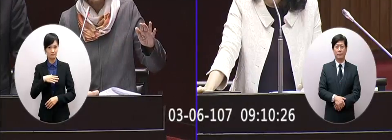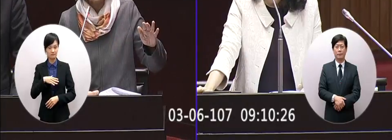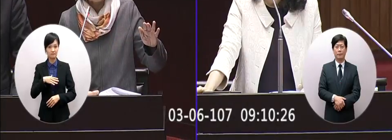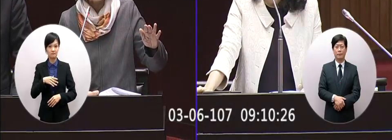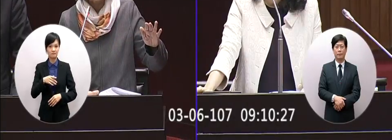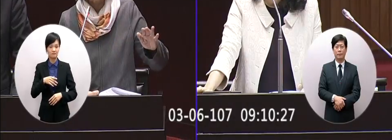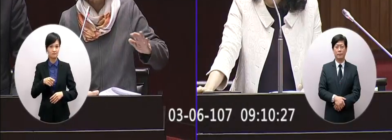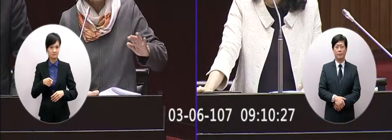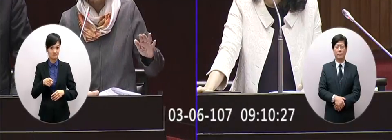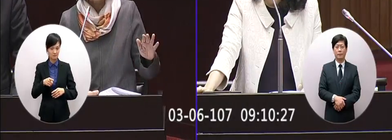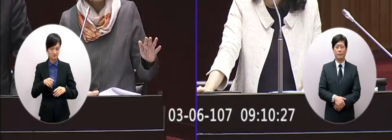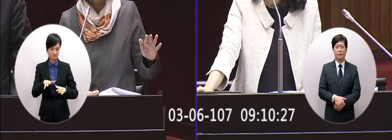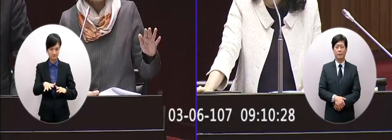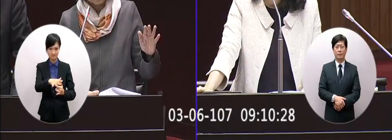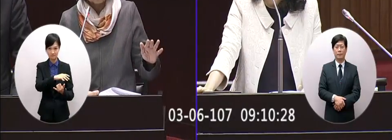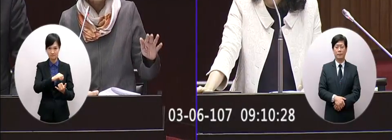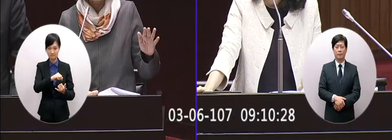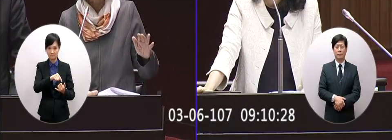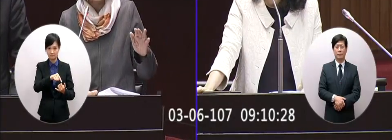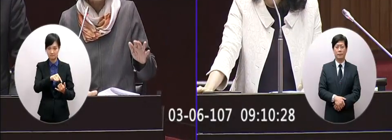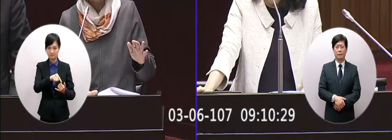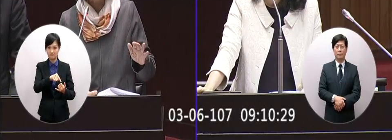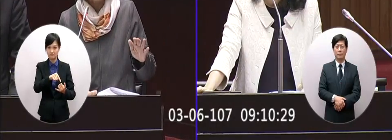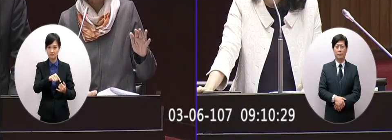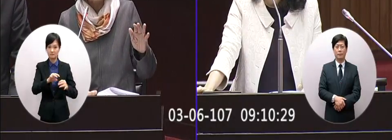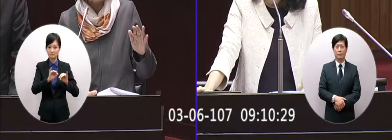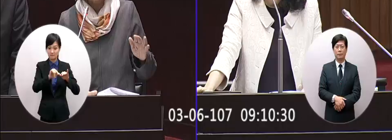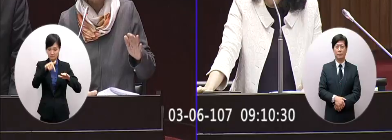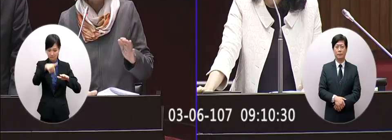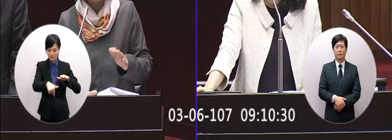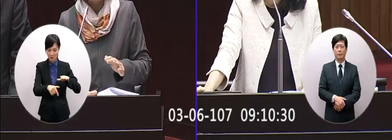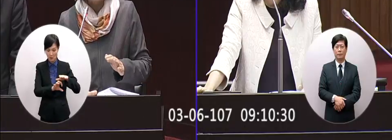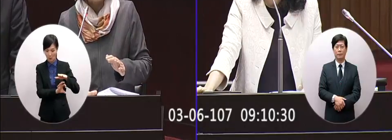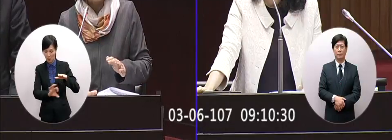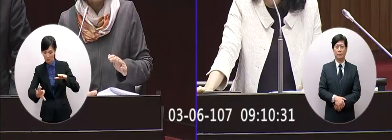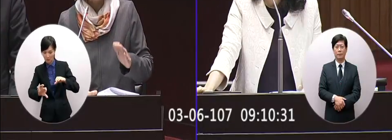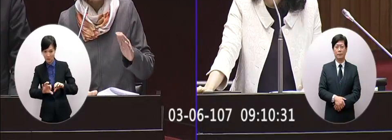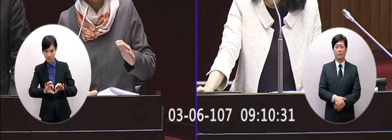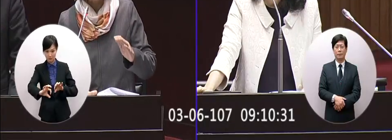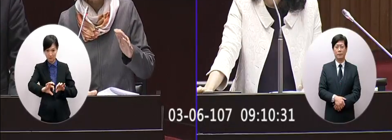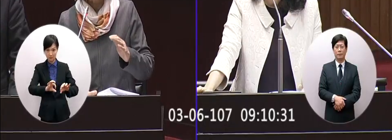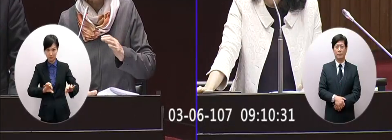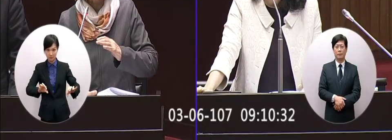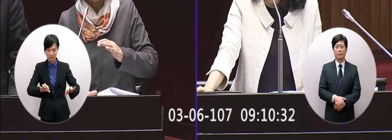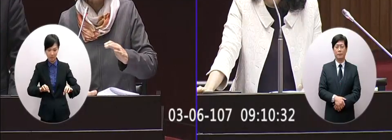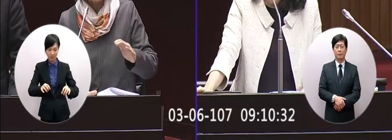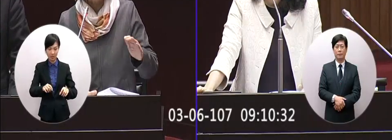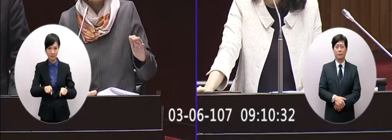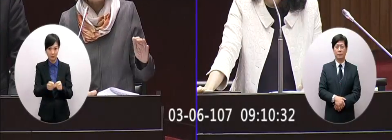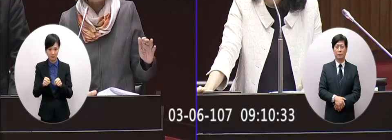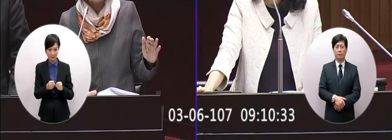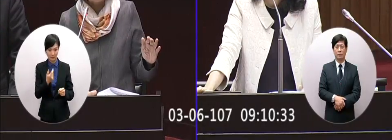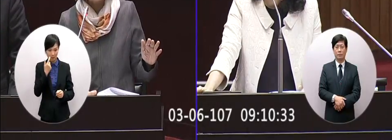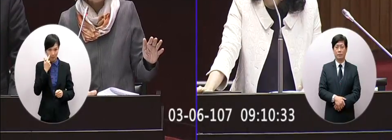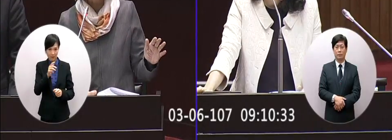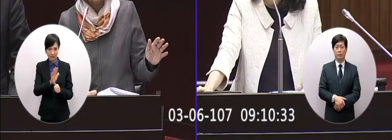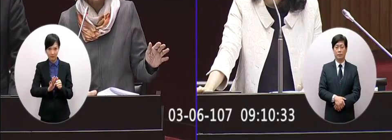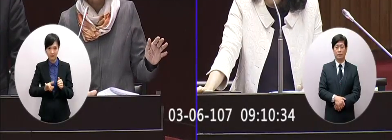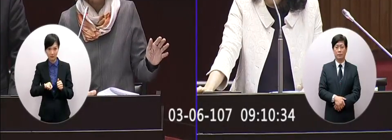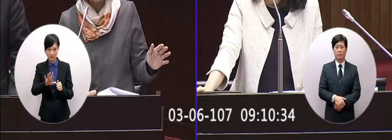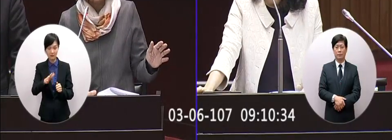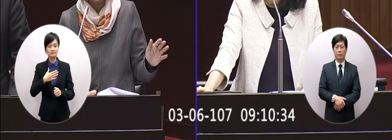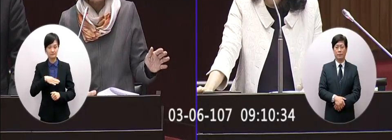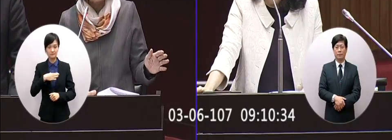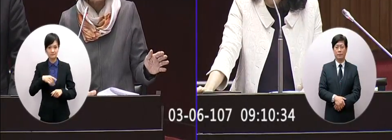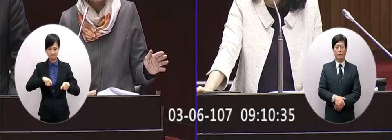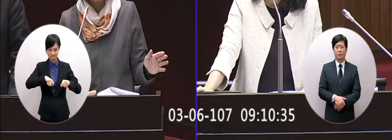检测，因为整个的地下管线或许因为地震的关系都有受到影响，那这就是一个中长期的一个计划，整